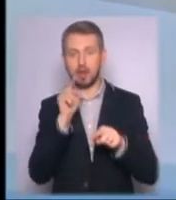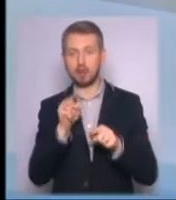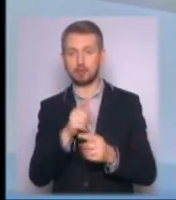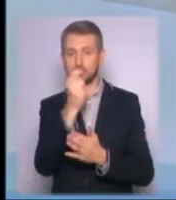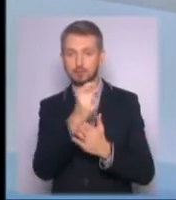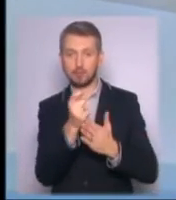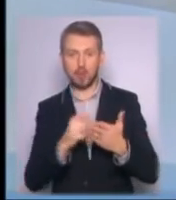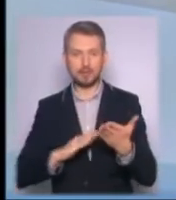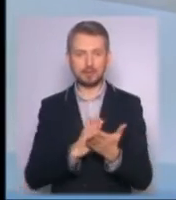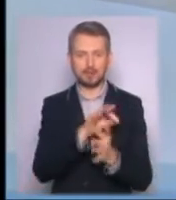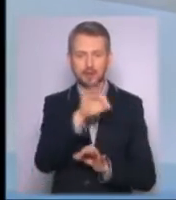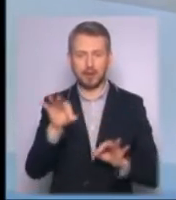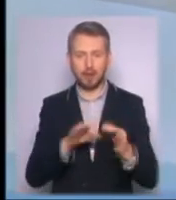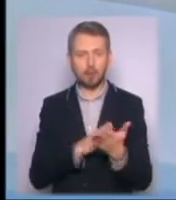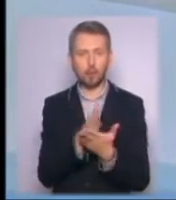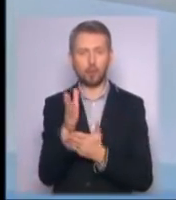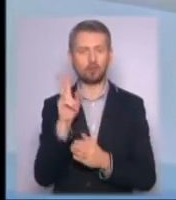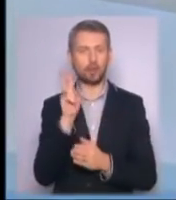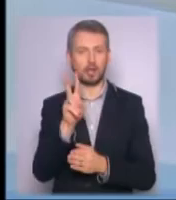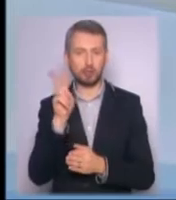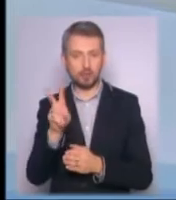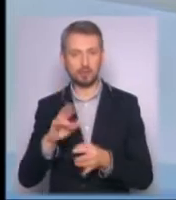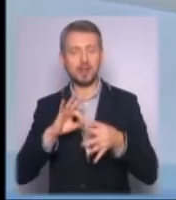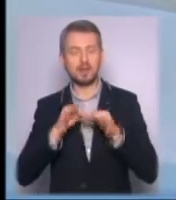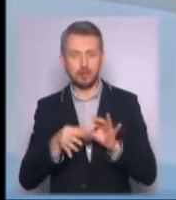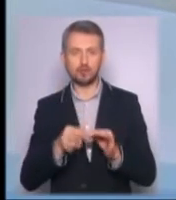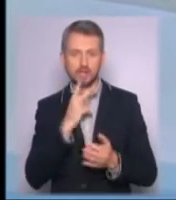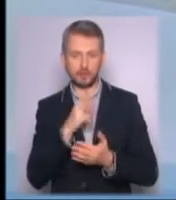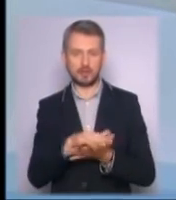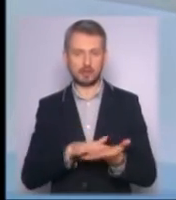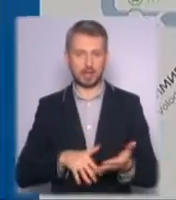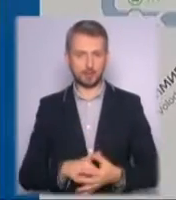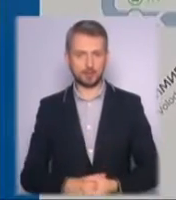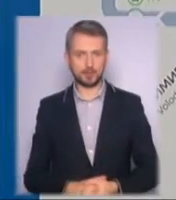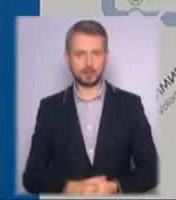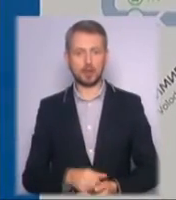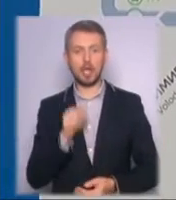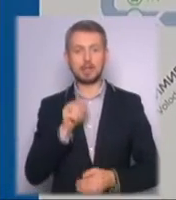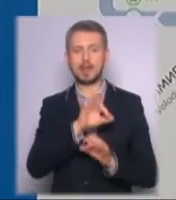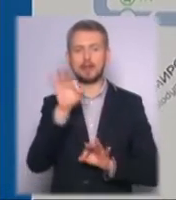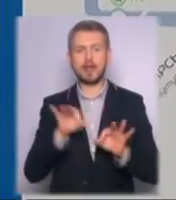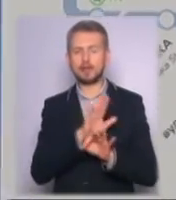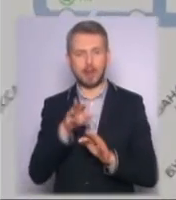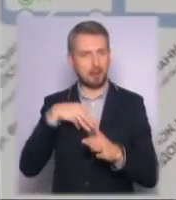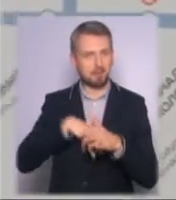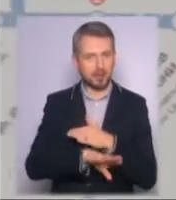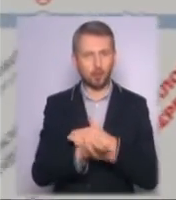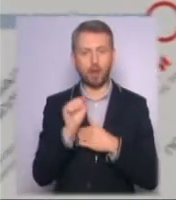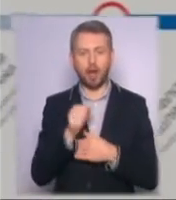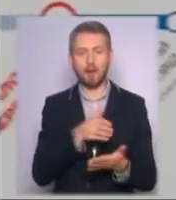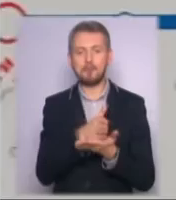руху тролейбусних маршрутів. Детальніше про навігацію у наступному сюжеті. Це не схема ліній метро, а